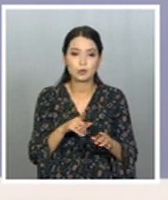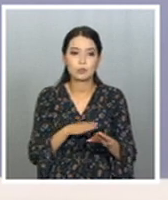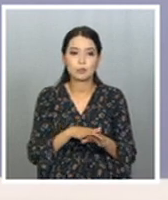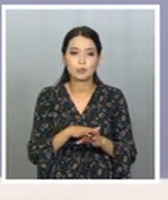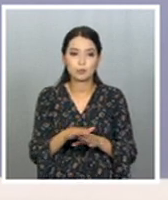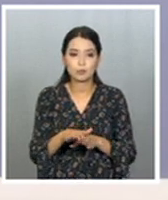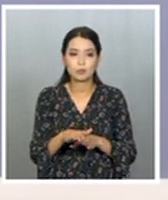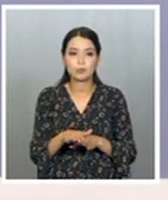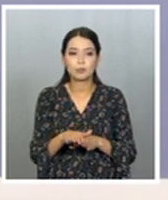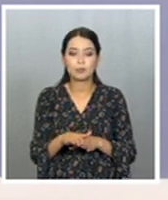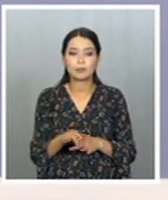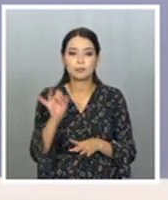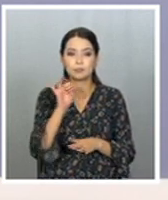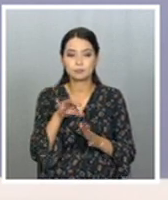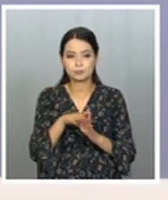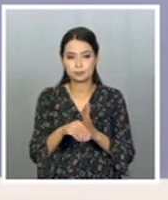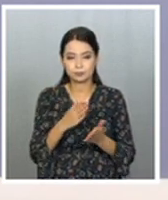2724,9 шаршы шақырымды құрайды.